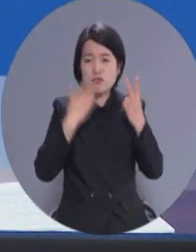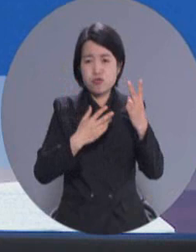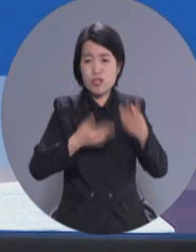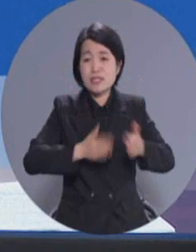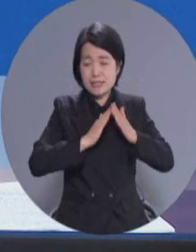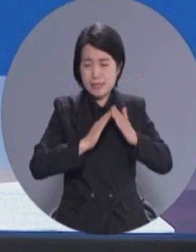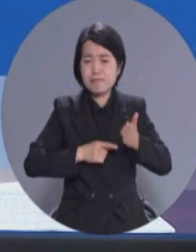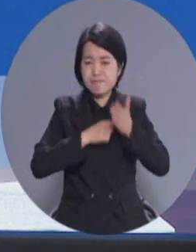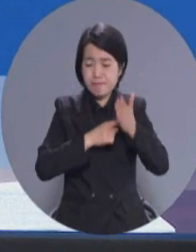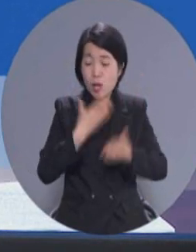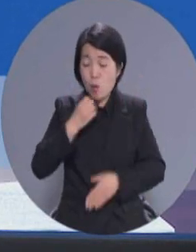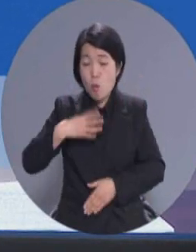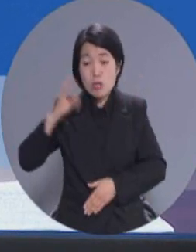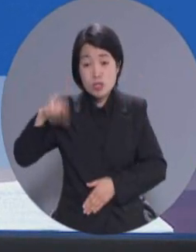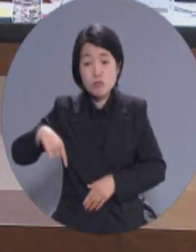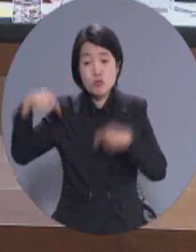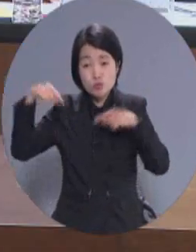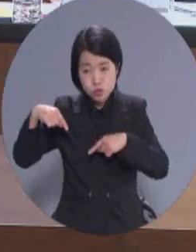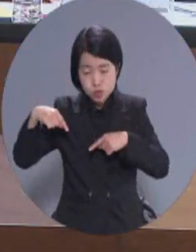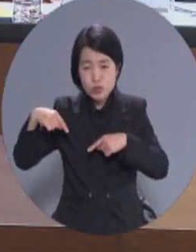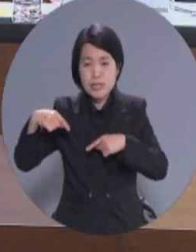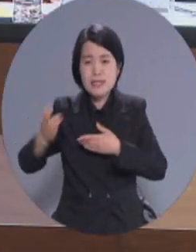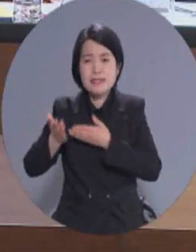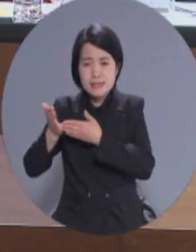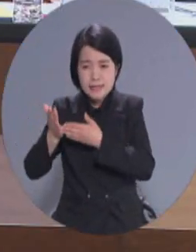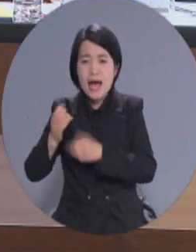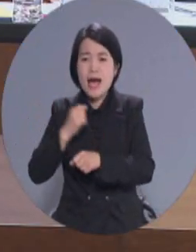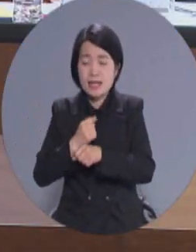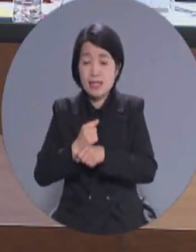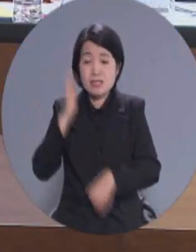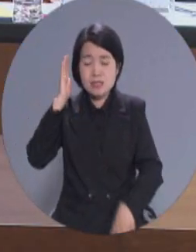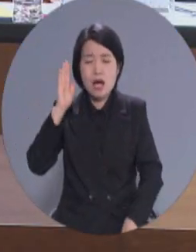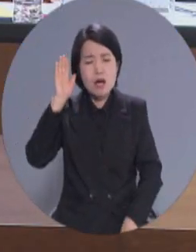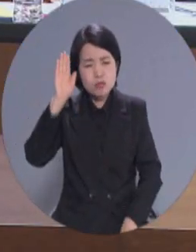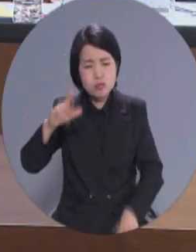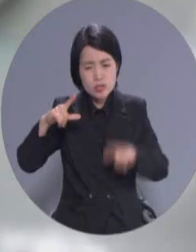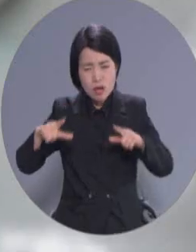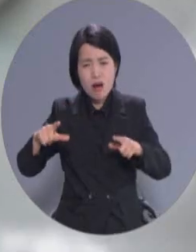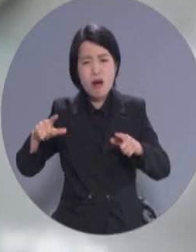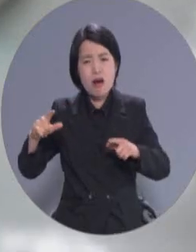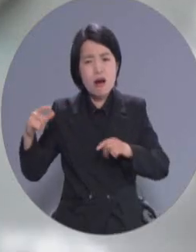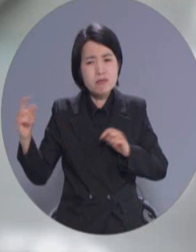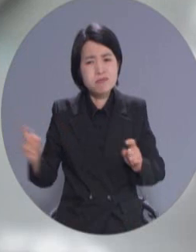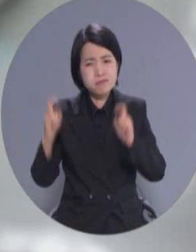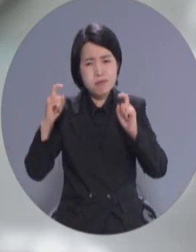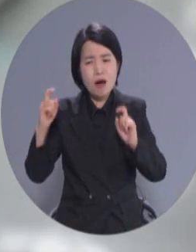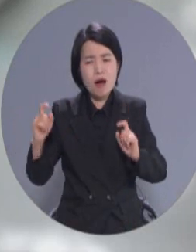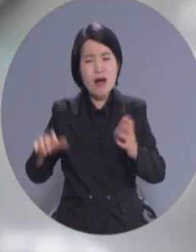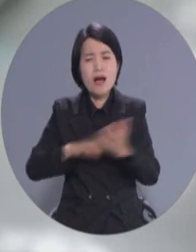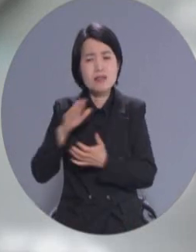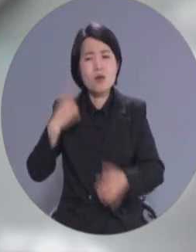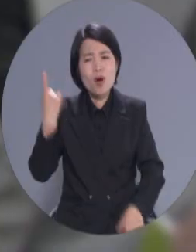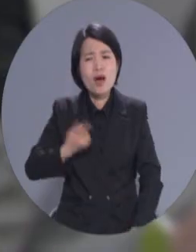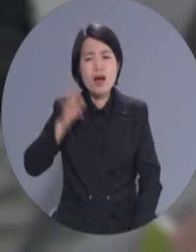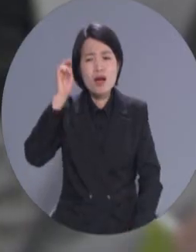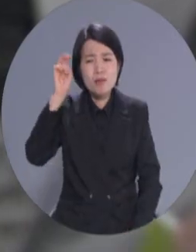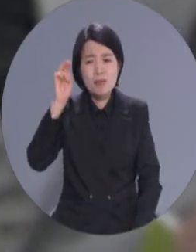하고 보건복지부와 협의를 통해 관철하겠다고 밝혀 추후 지역 내 적잖은 논란이 예상되고